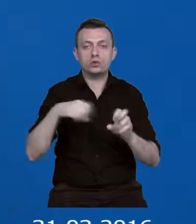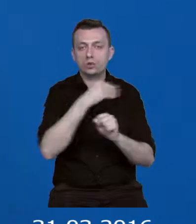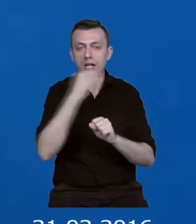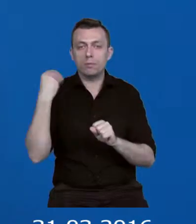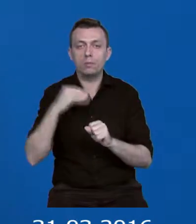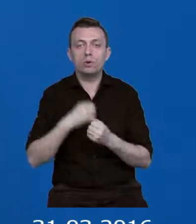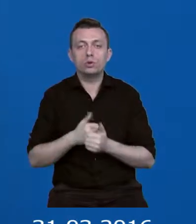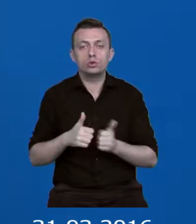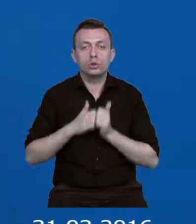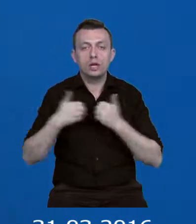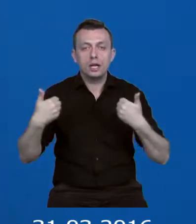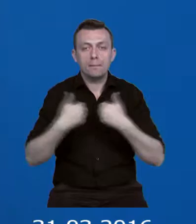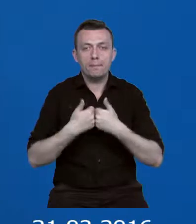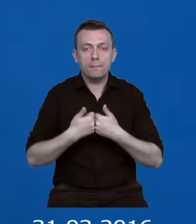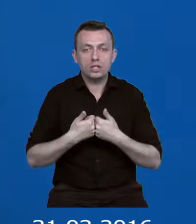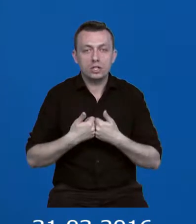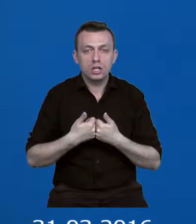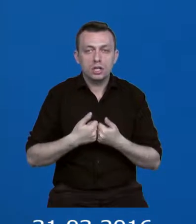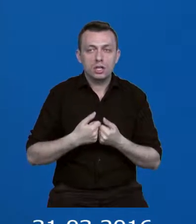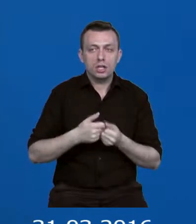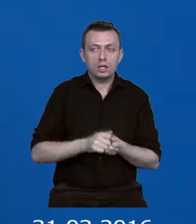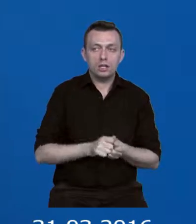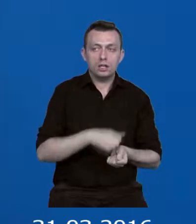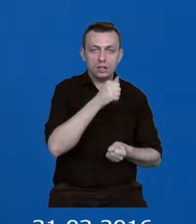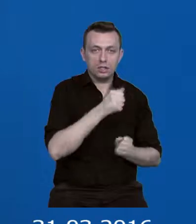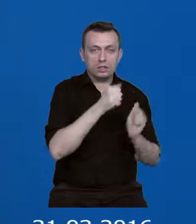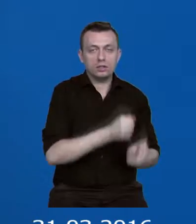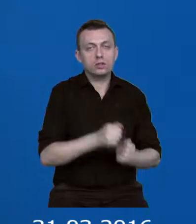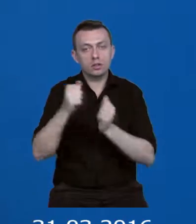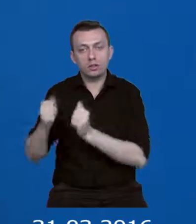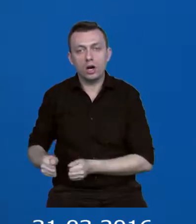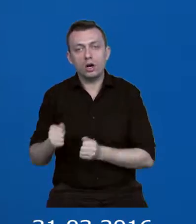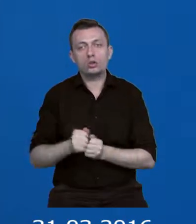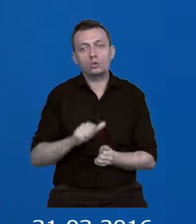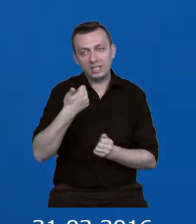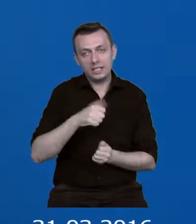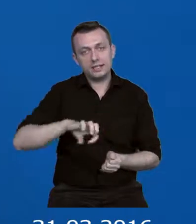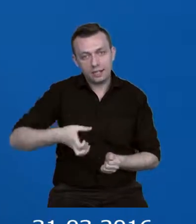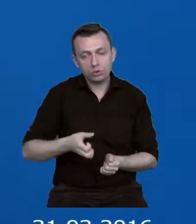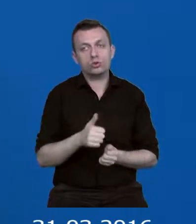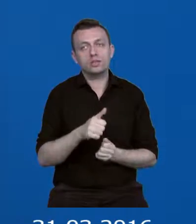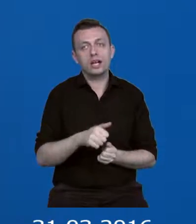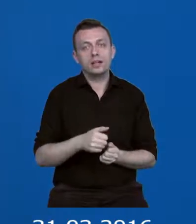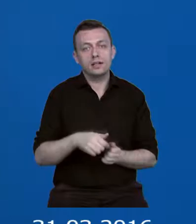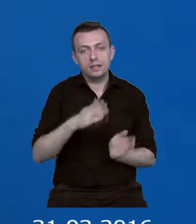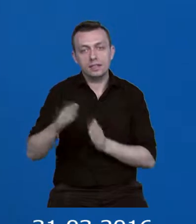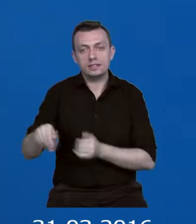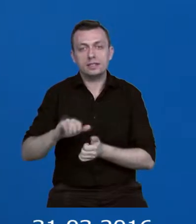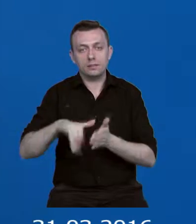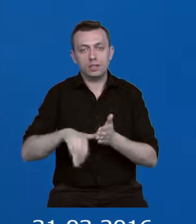Jutro o godzinie 18:00 mecz Polski Cukier Toruń kontra Polpharmex Kutno. W kolejnym ligowym pojedynku